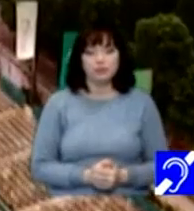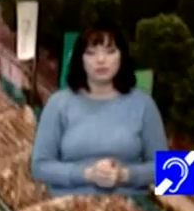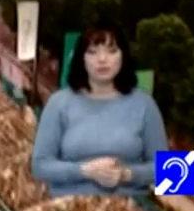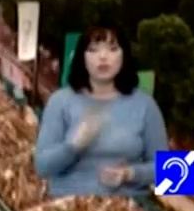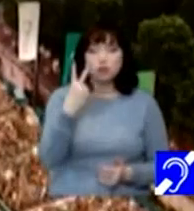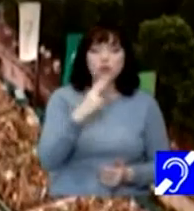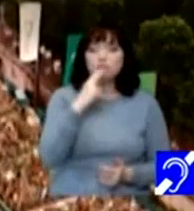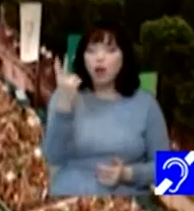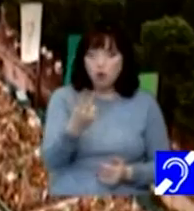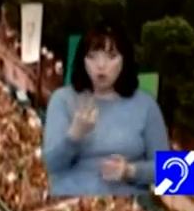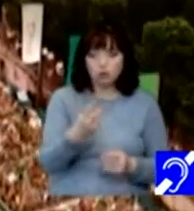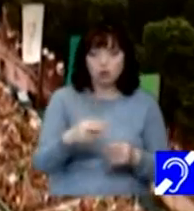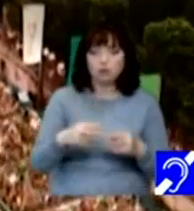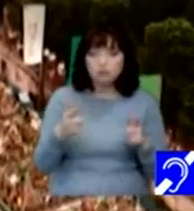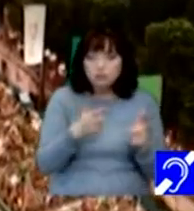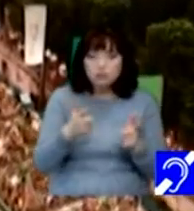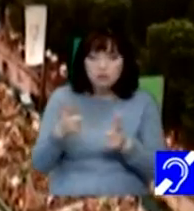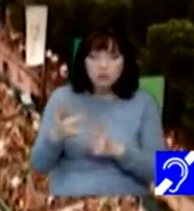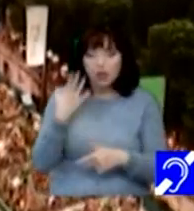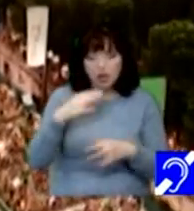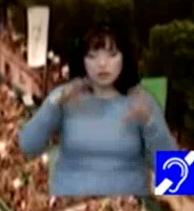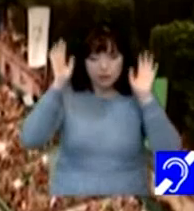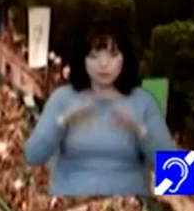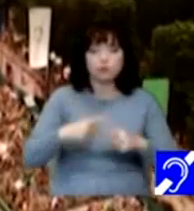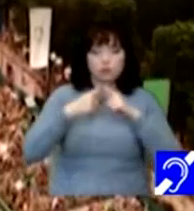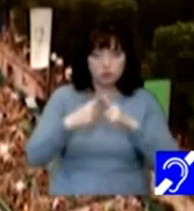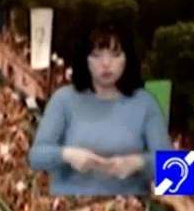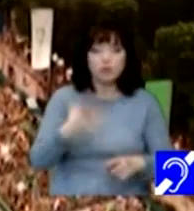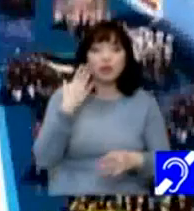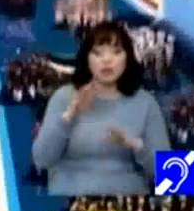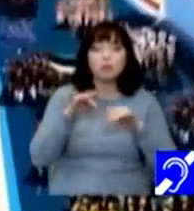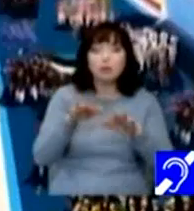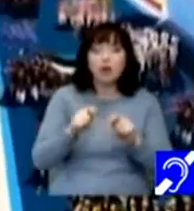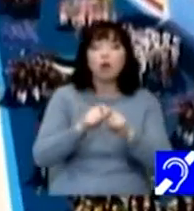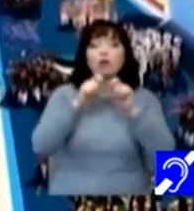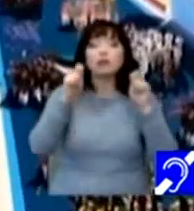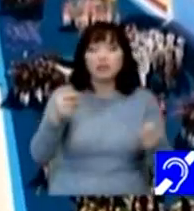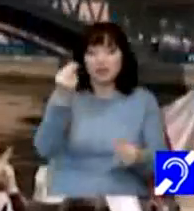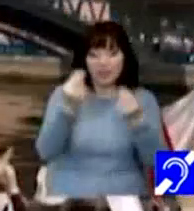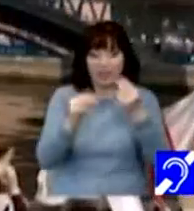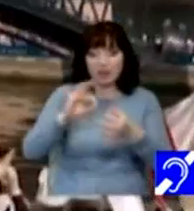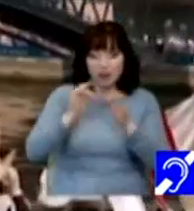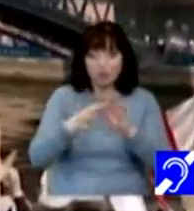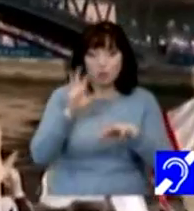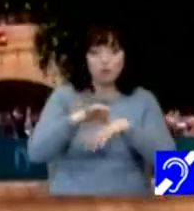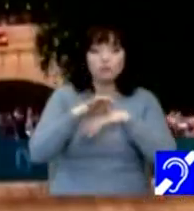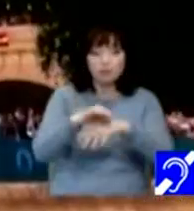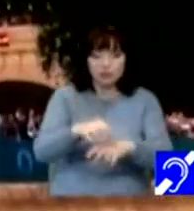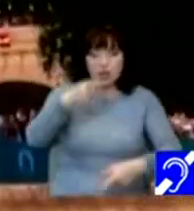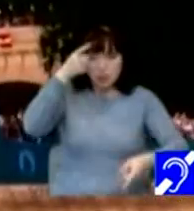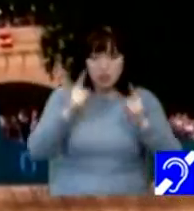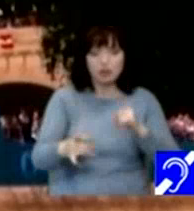2 ani au durat discuțiile până când s-a căzut de acord ca ceremonia de deschidere a Jocurilor Olimpice să se desfășoare într-un decor